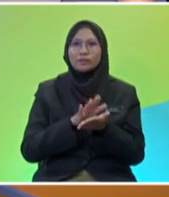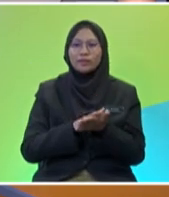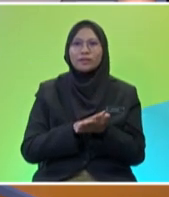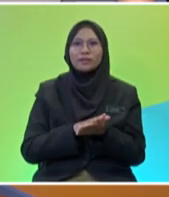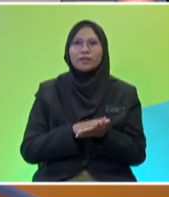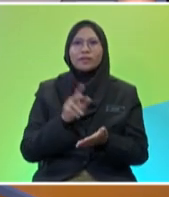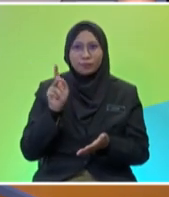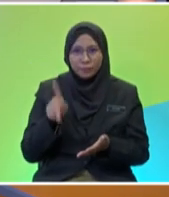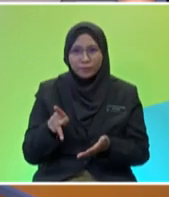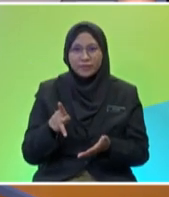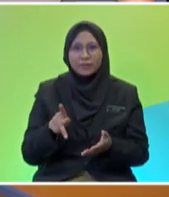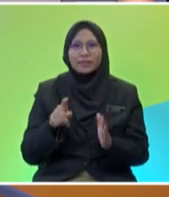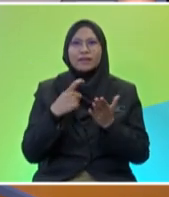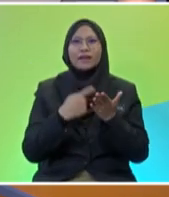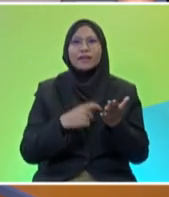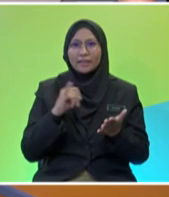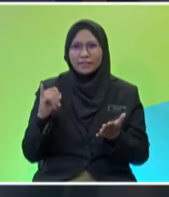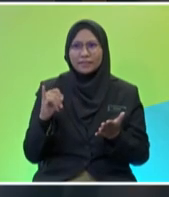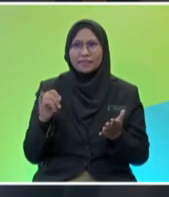yang paling besar